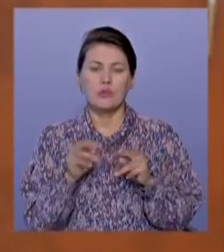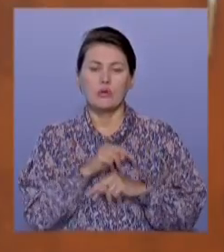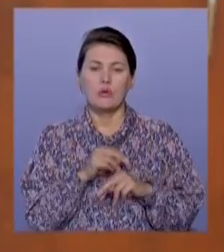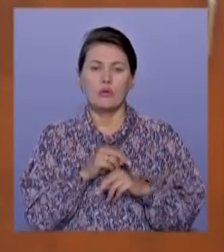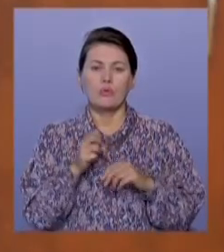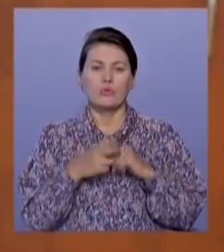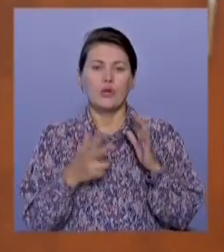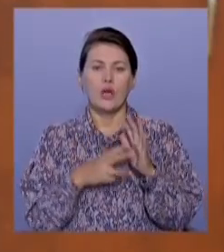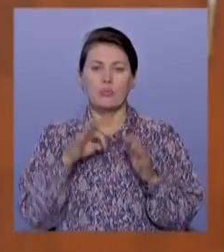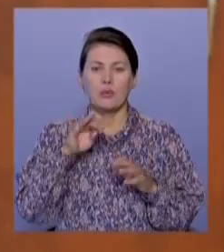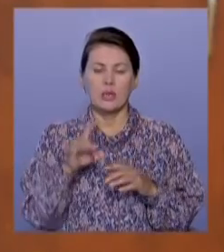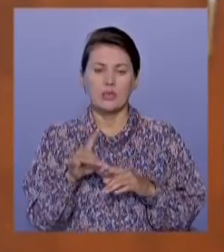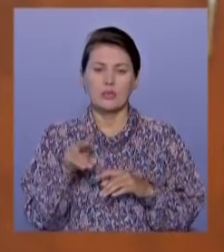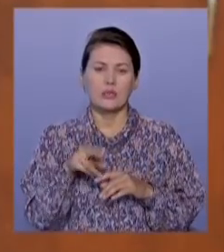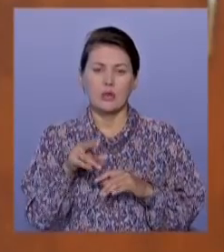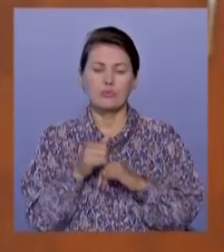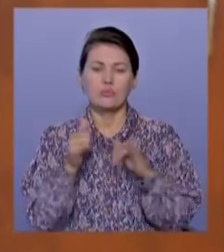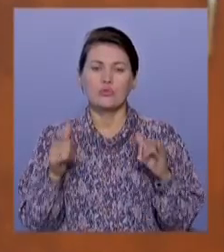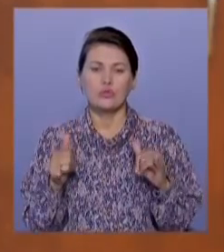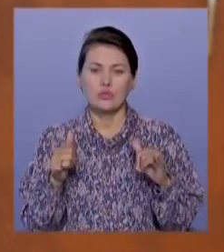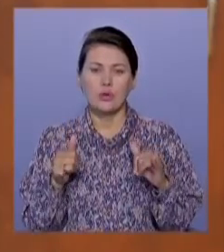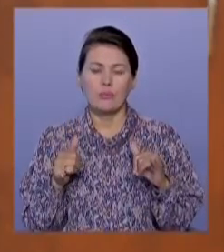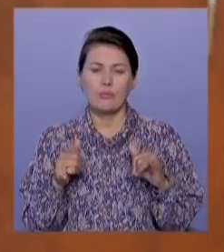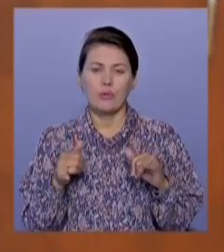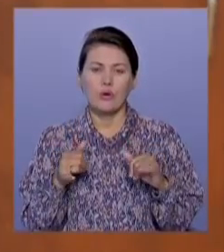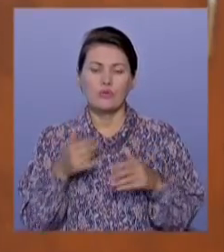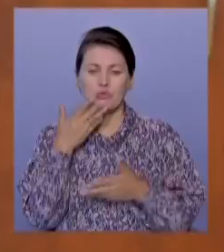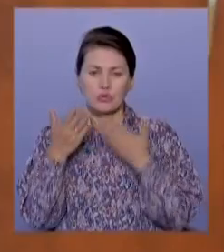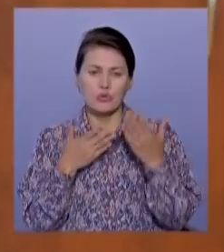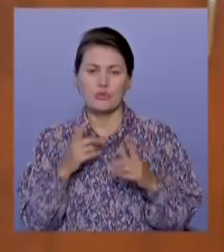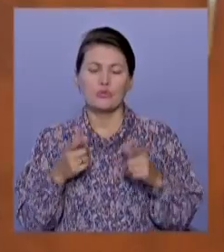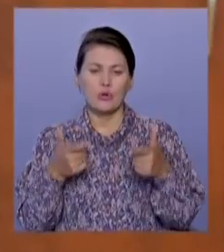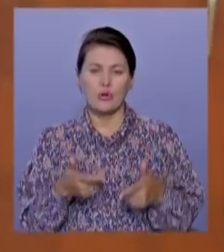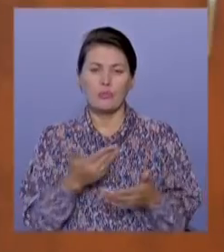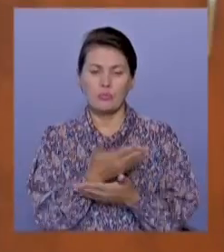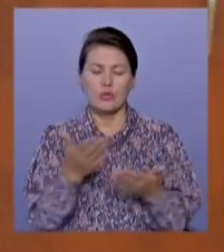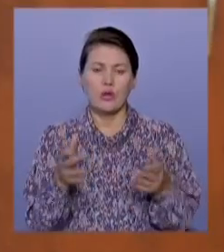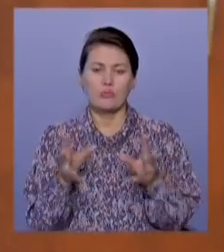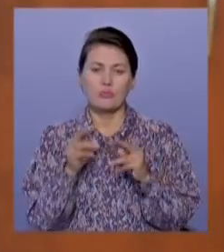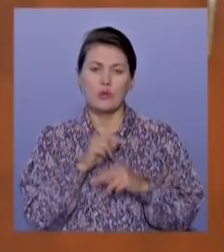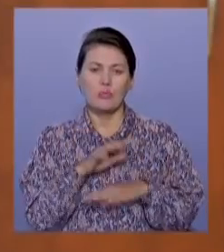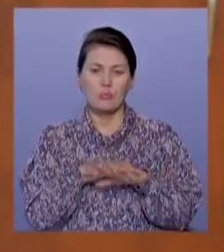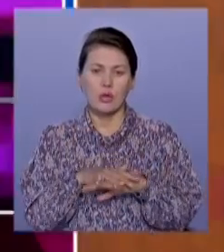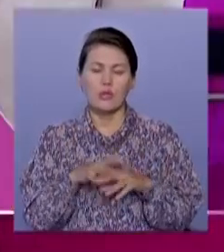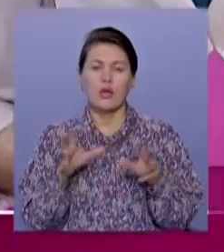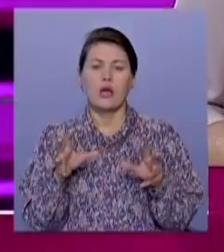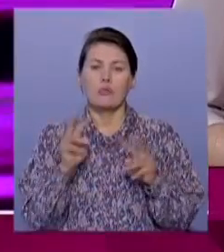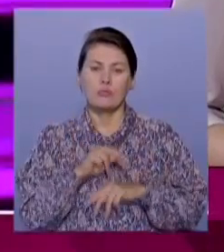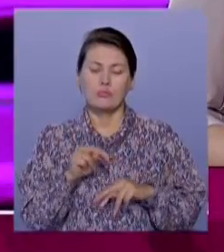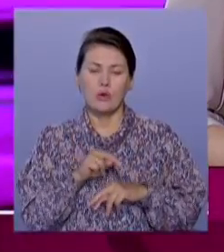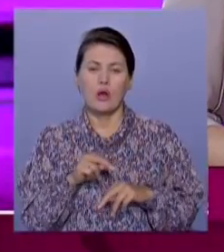өзінде 18 миллиардтан көп астам жаңағыда сұраныс түсіп жатыр. Оны біздің серіктес банктер қарап жатыр. Соның